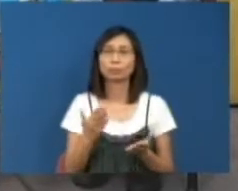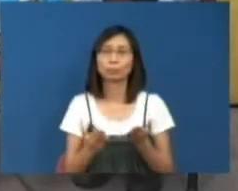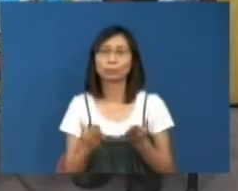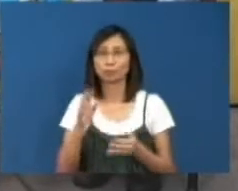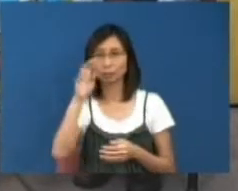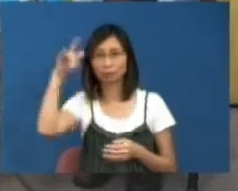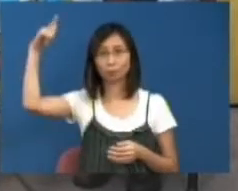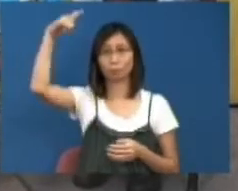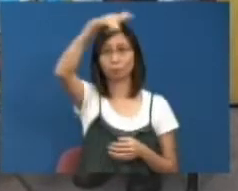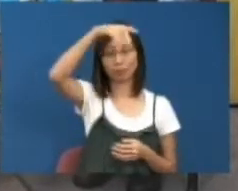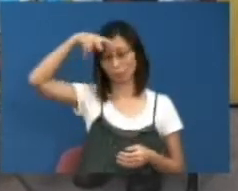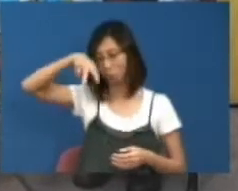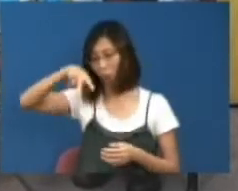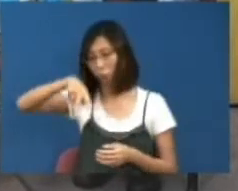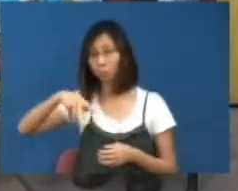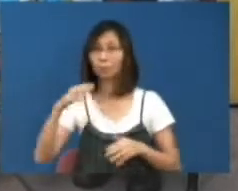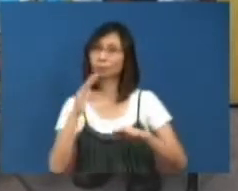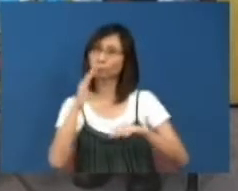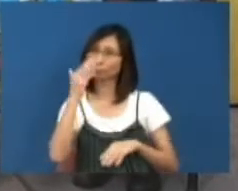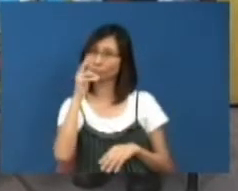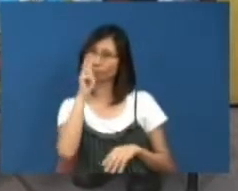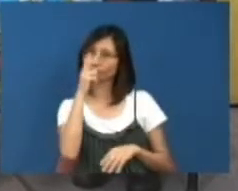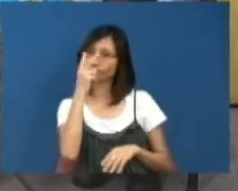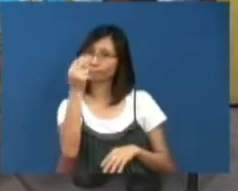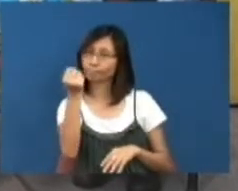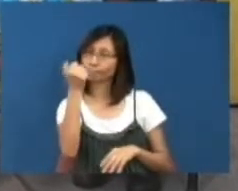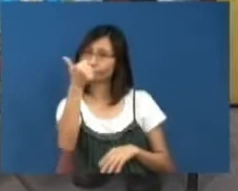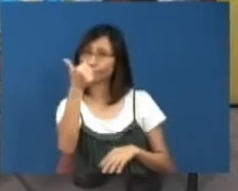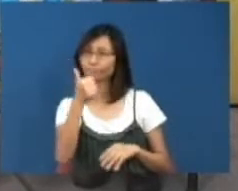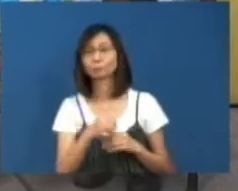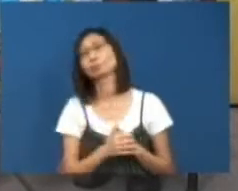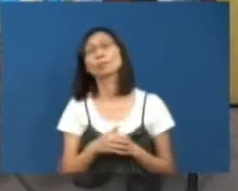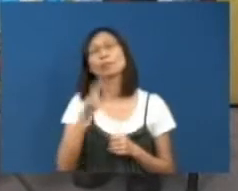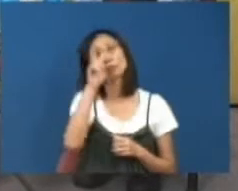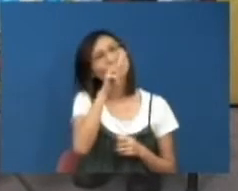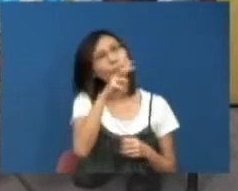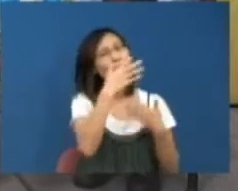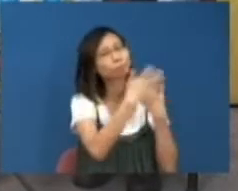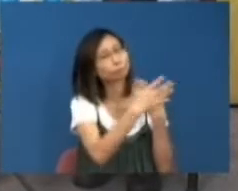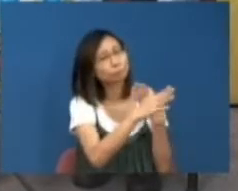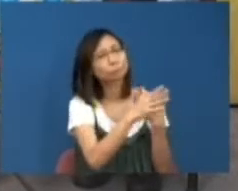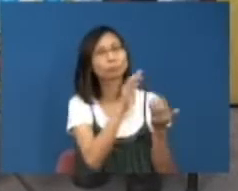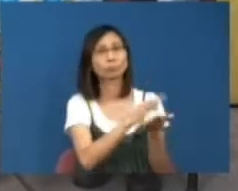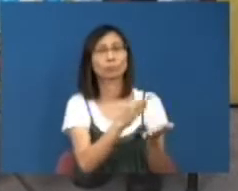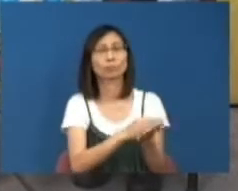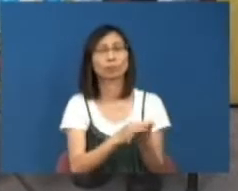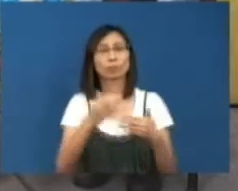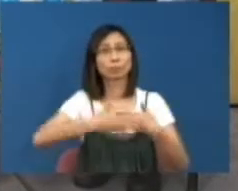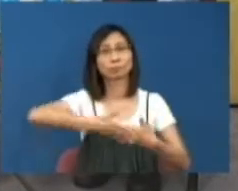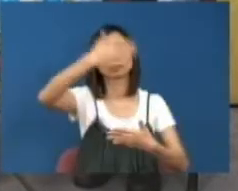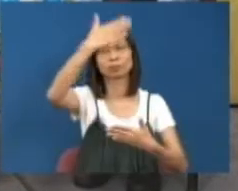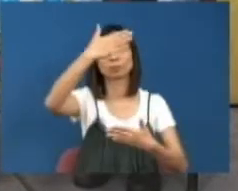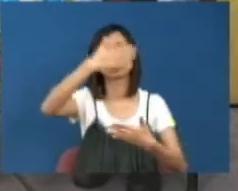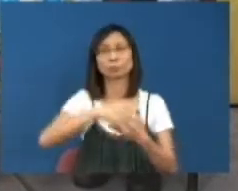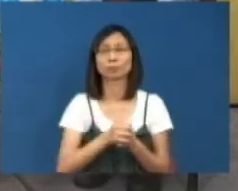望落係好靚噶嘛。 即係我睇翻嗰啲即係外國嘅文獻咧， 就係、是、譬如你話起依啲大廈，嗰